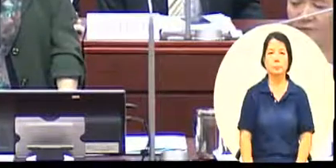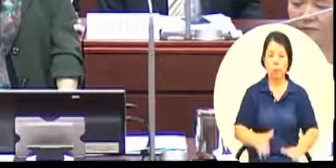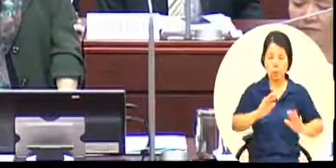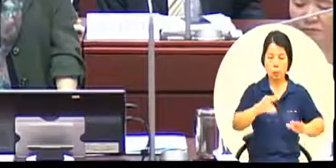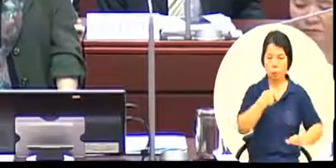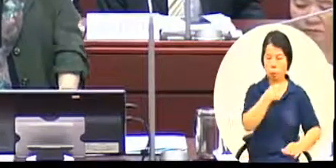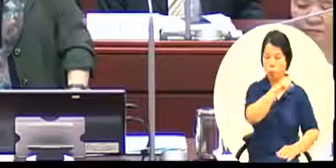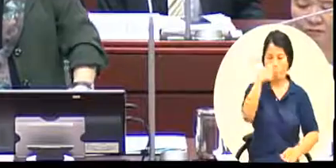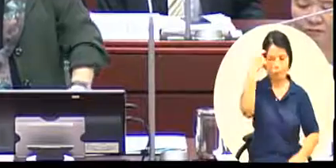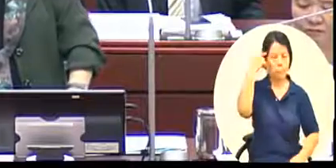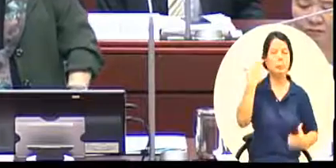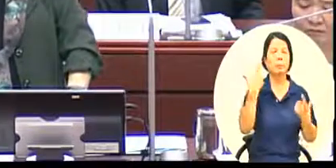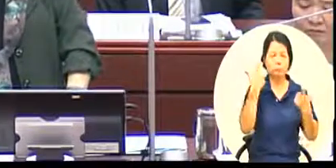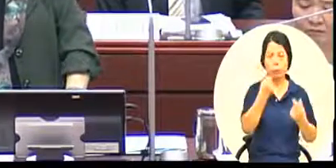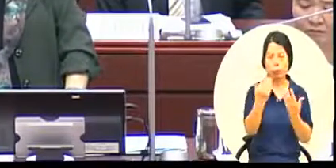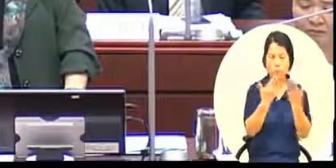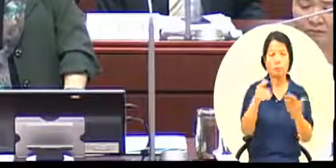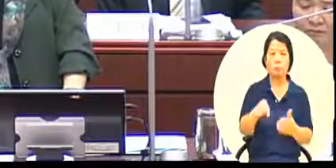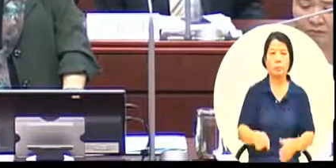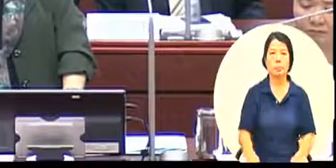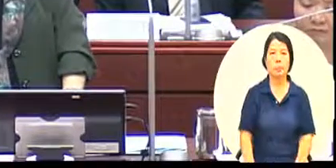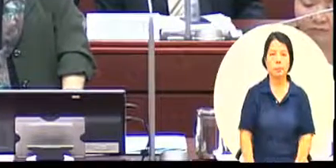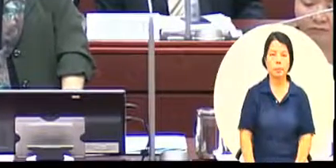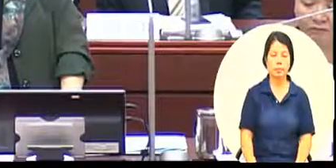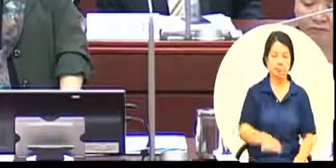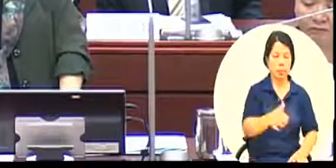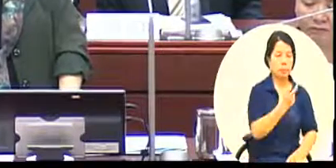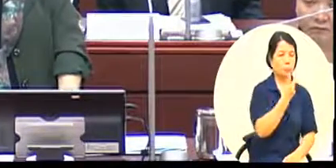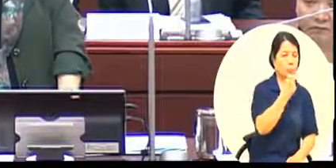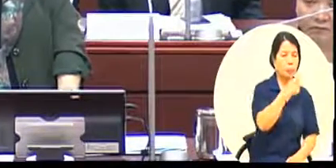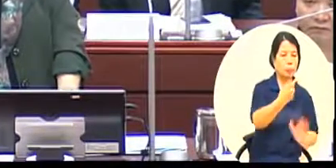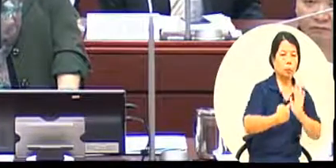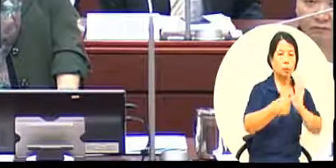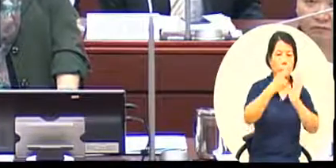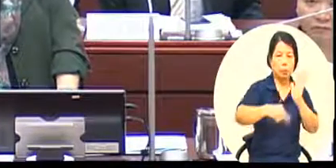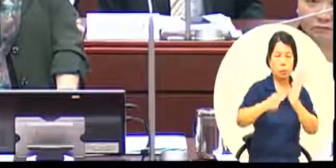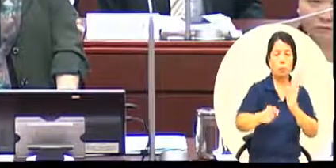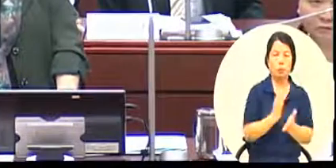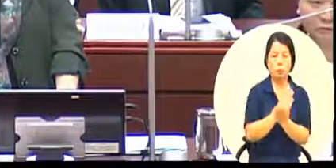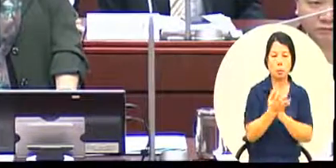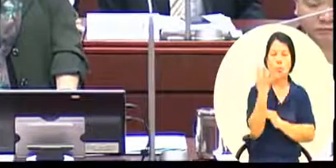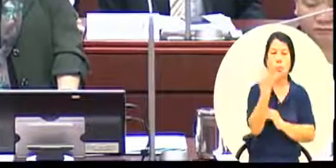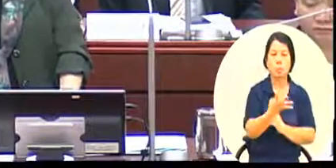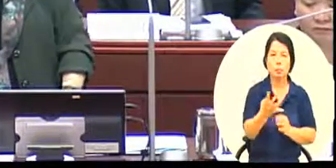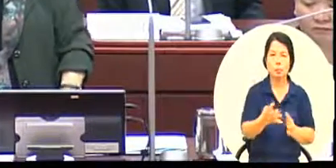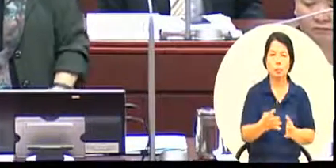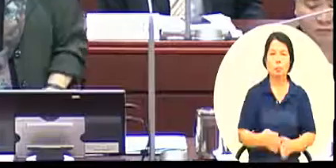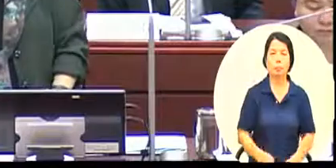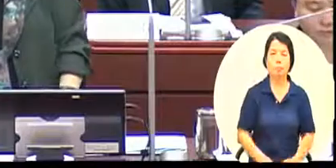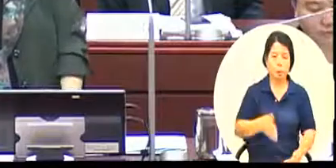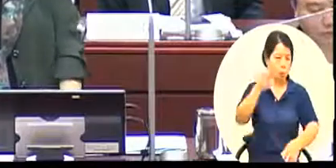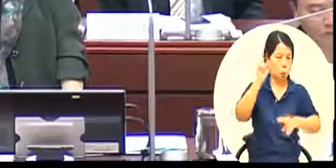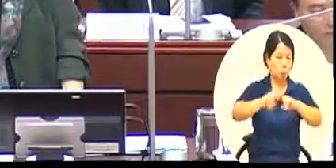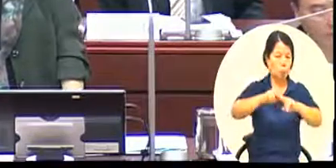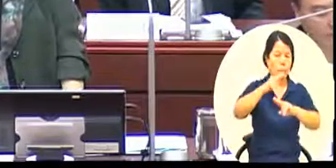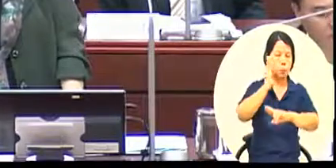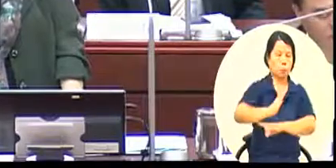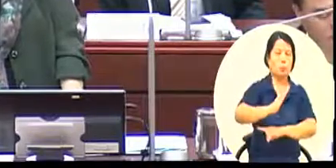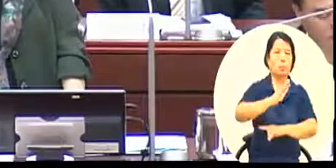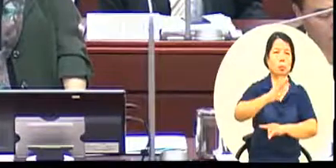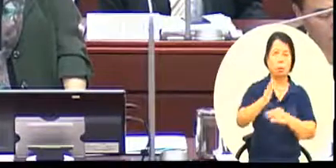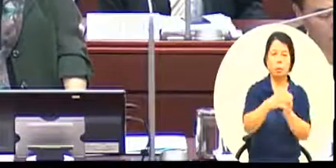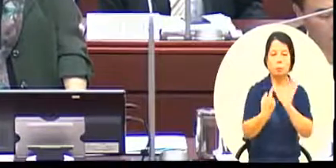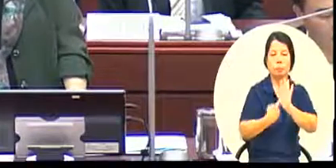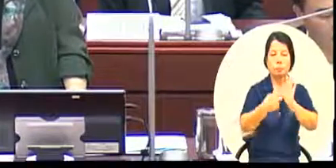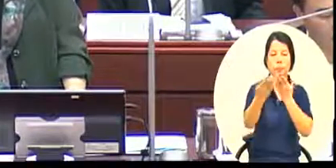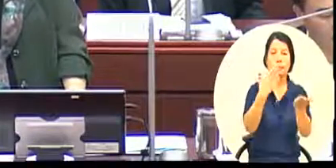场也很清楚。那事实上中央也表达的四项的禁止也表达的非常的清